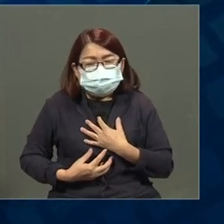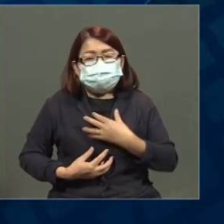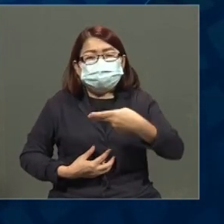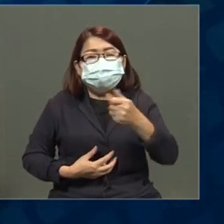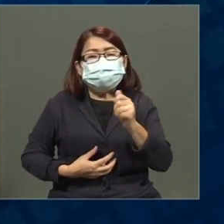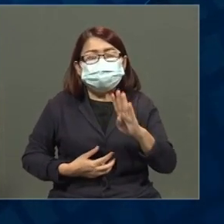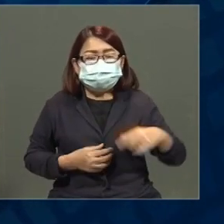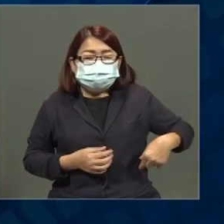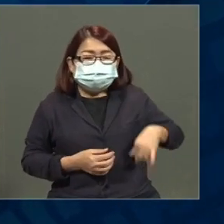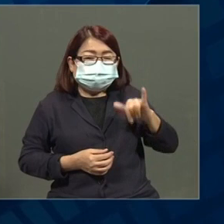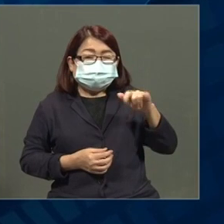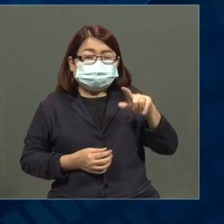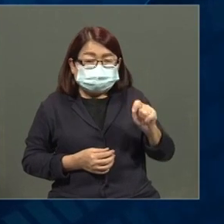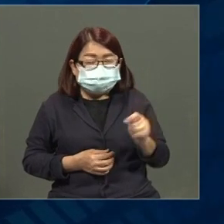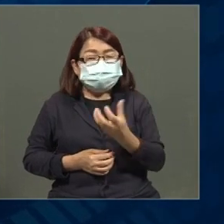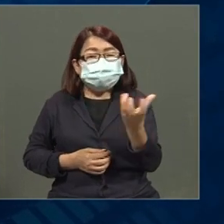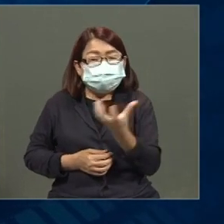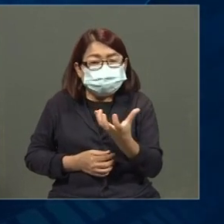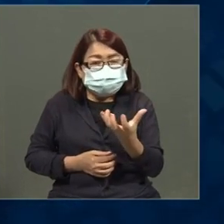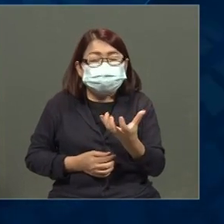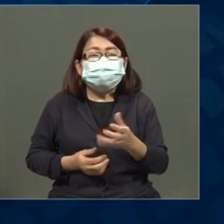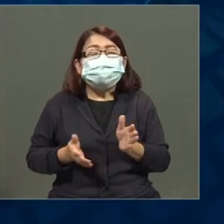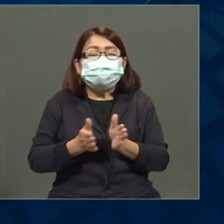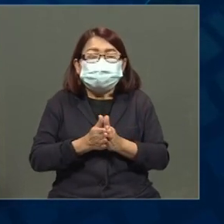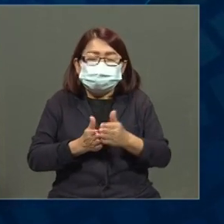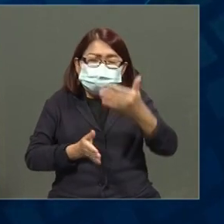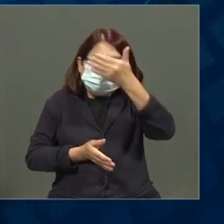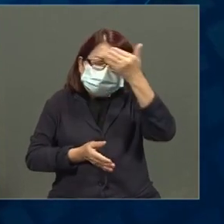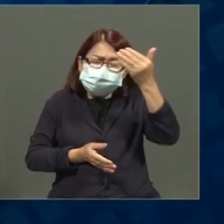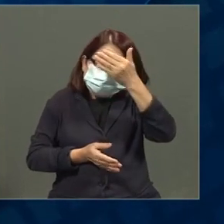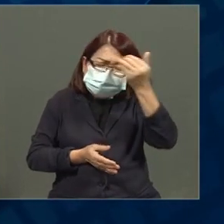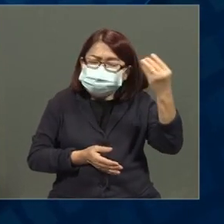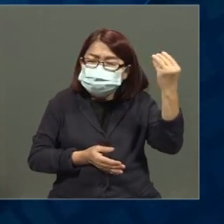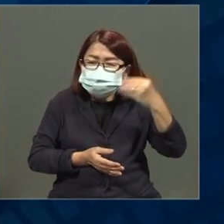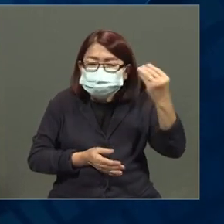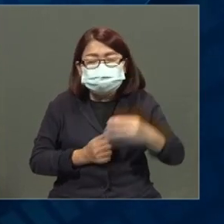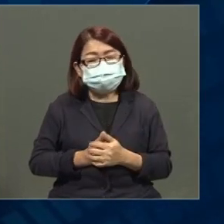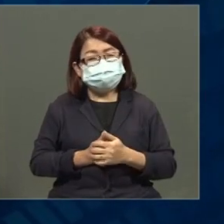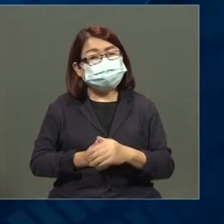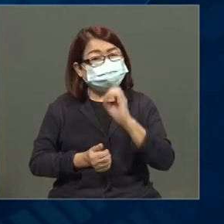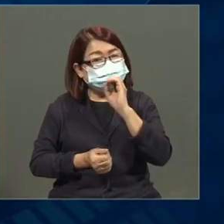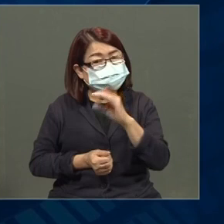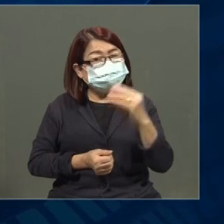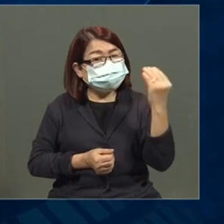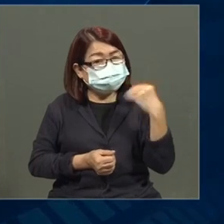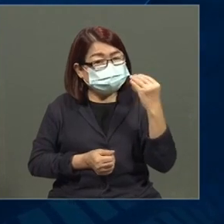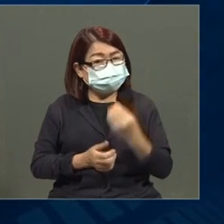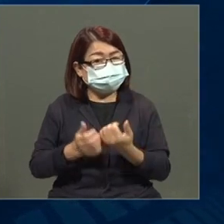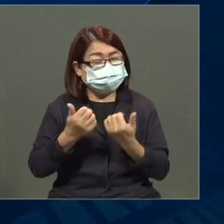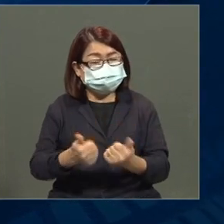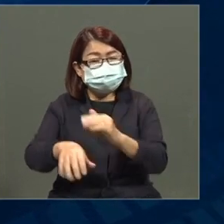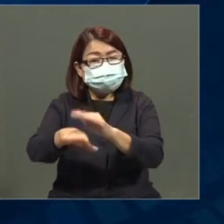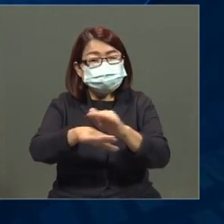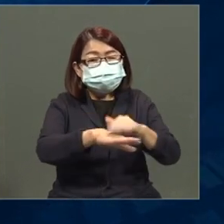นไทรอยรวมทั้งอัลไซเมอร์นะคะแล้วก็อย่างที่เรียนให้ท่านทราบย้ำในระยะหลังๆนะคะว่